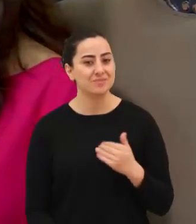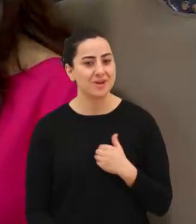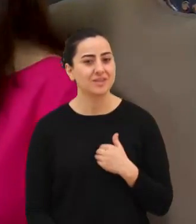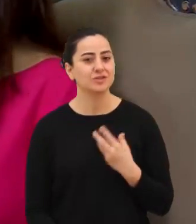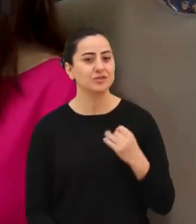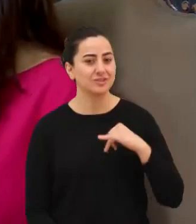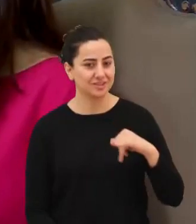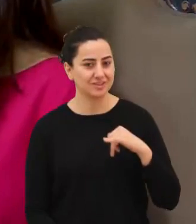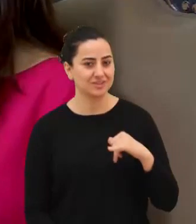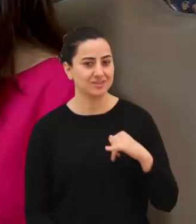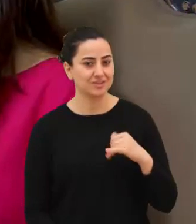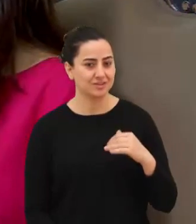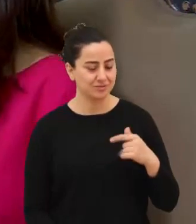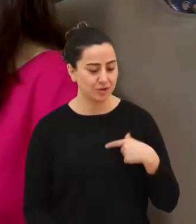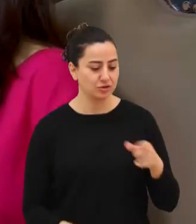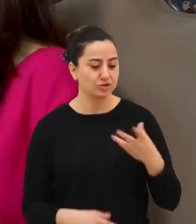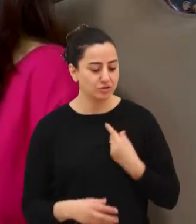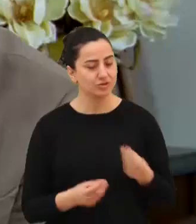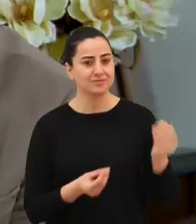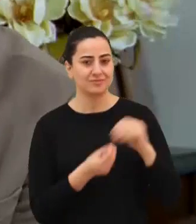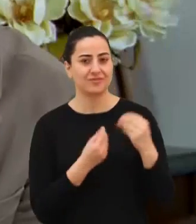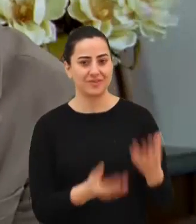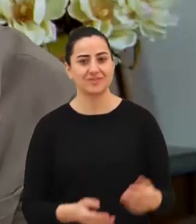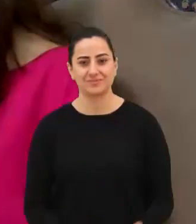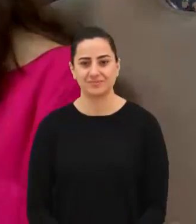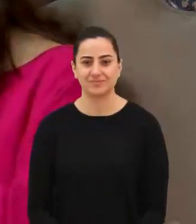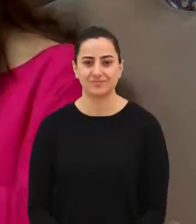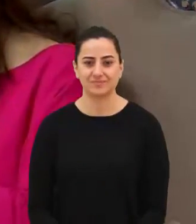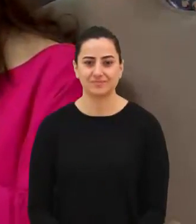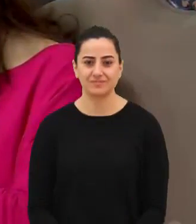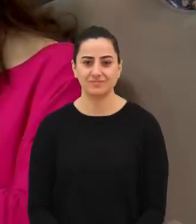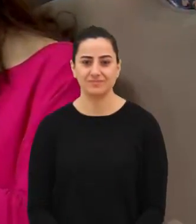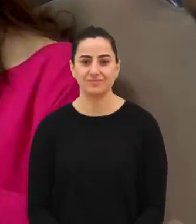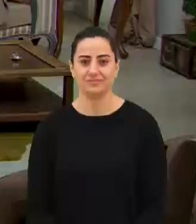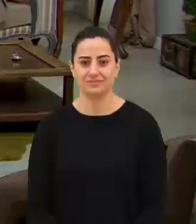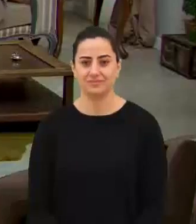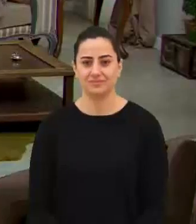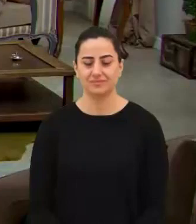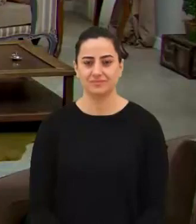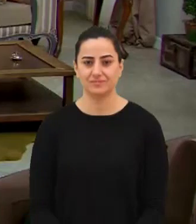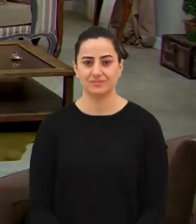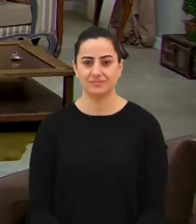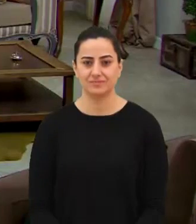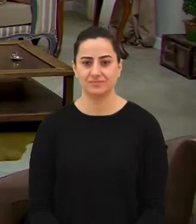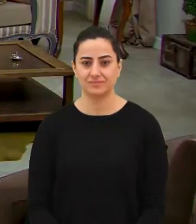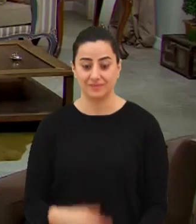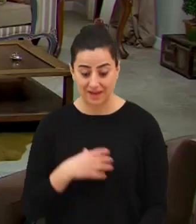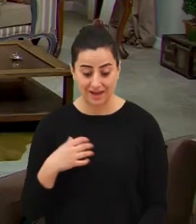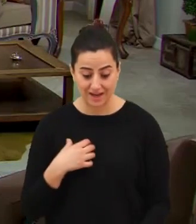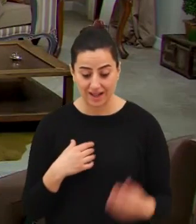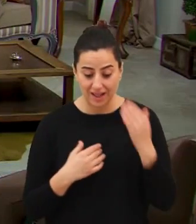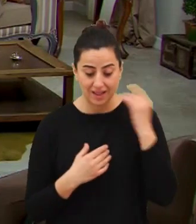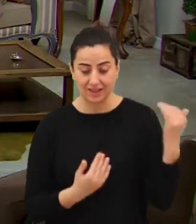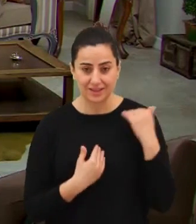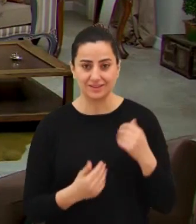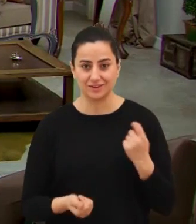çok yakında süt rekoltesini ikiye katlarım. İyi tabii. Duydun mu? Anneanne çalışacak bizim için.